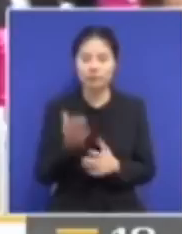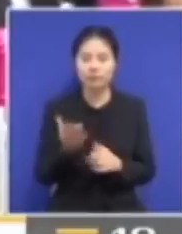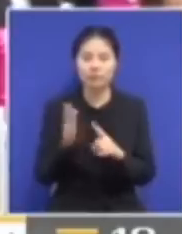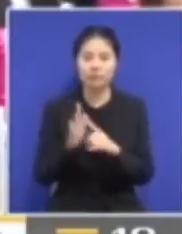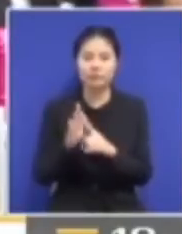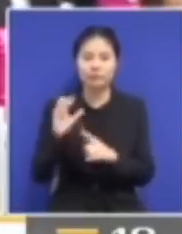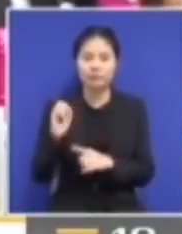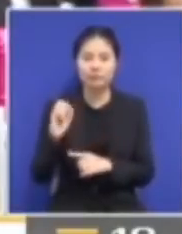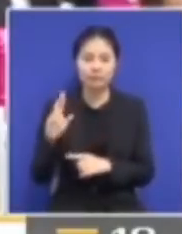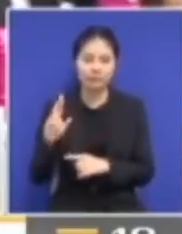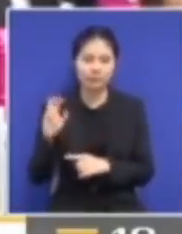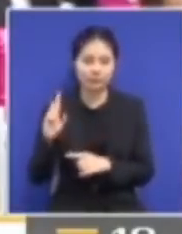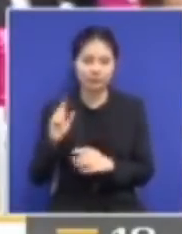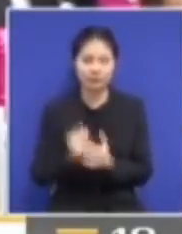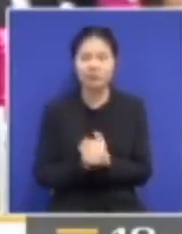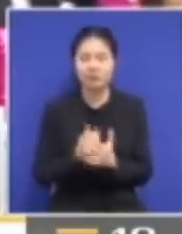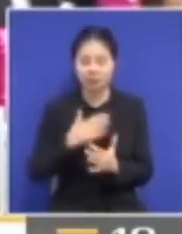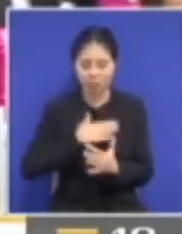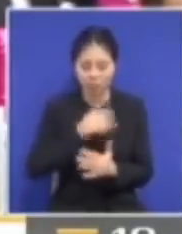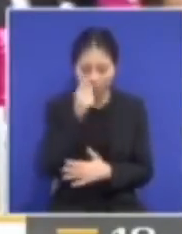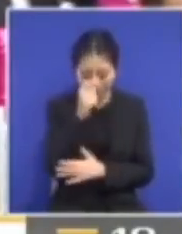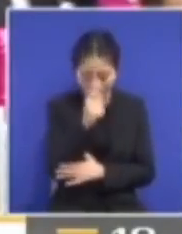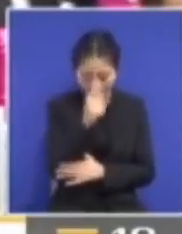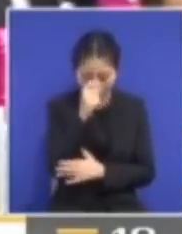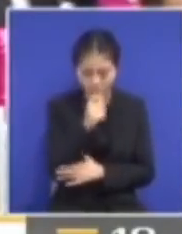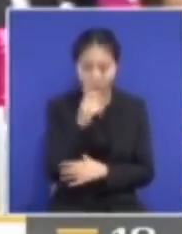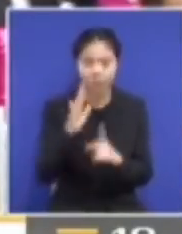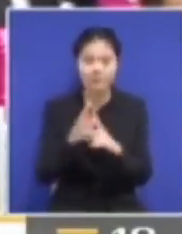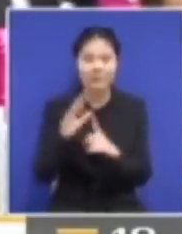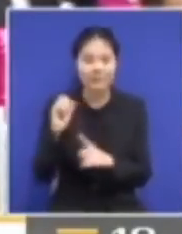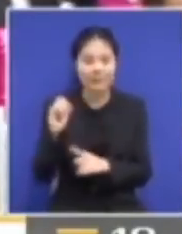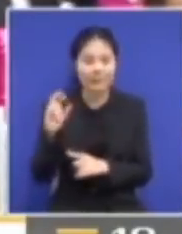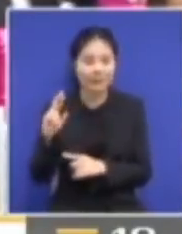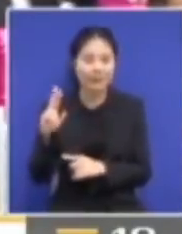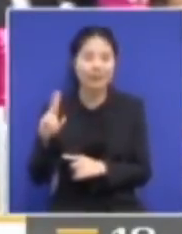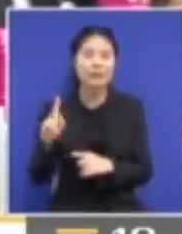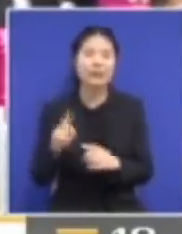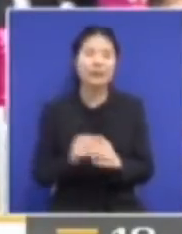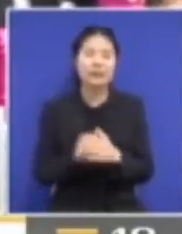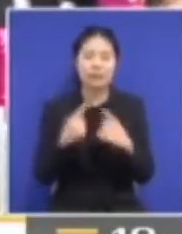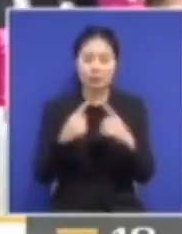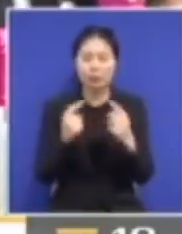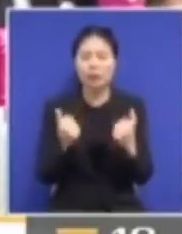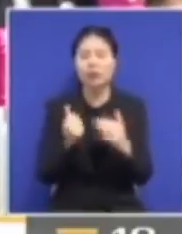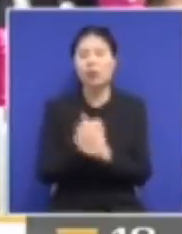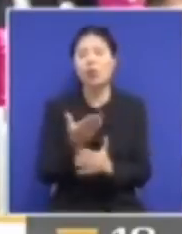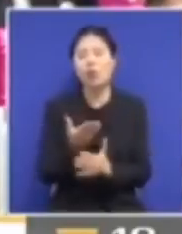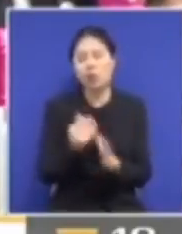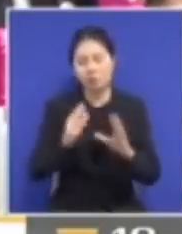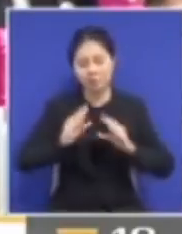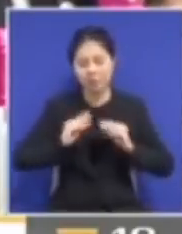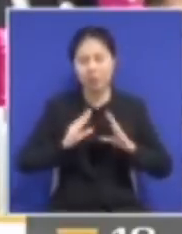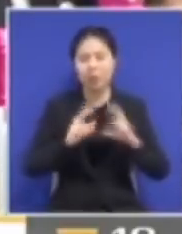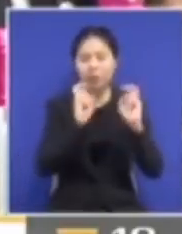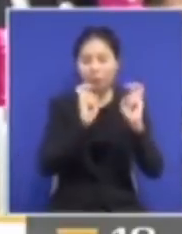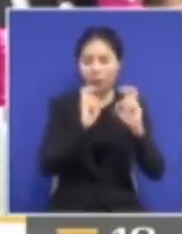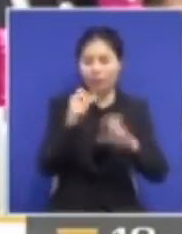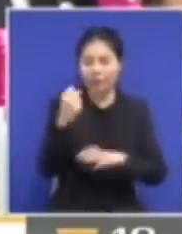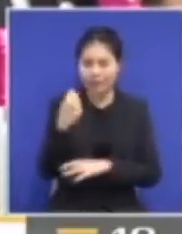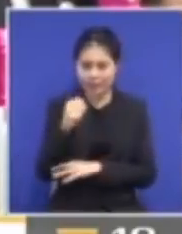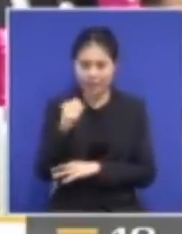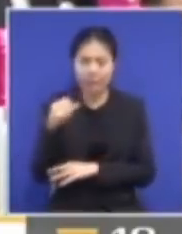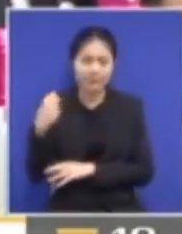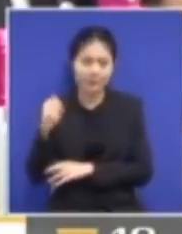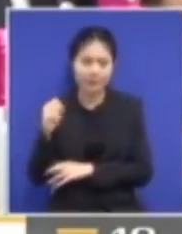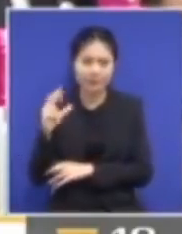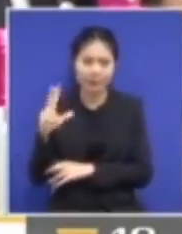ผู้หลักผู้ใหญ่ที่ผมเคารพนับถือนะฮะขอประท้วงข้อที่43นะครับเนื่องจากผมก็